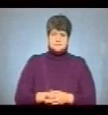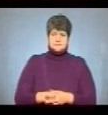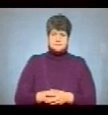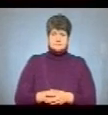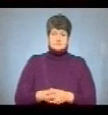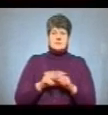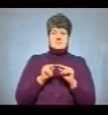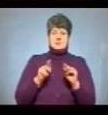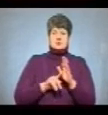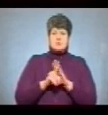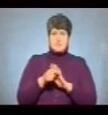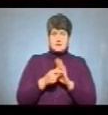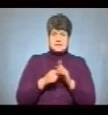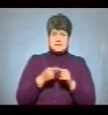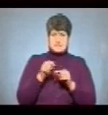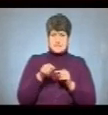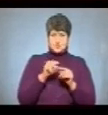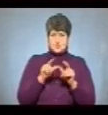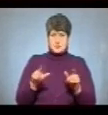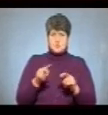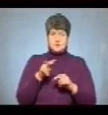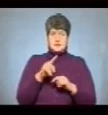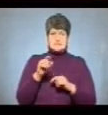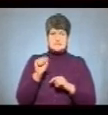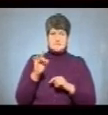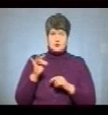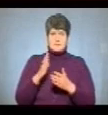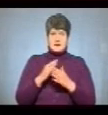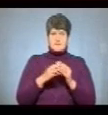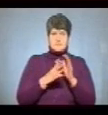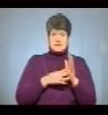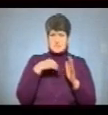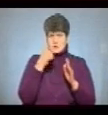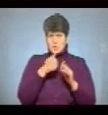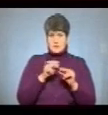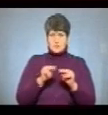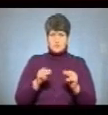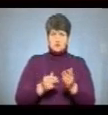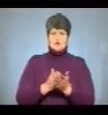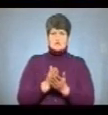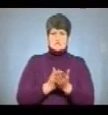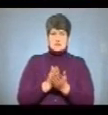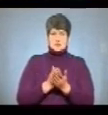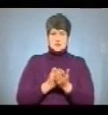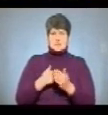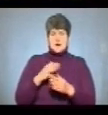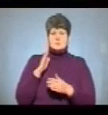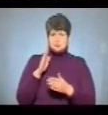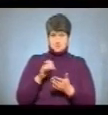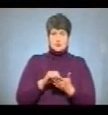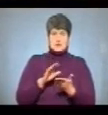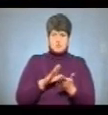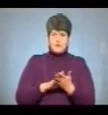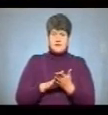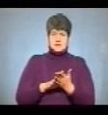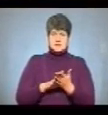Вчитель початкових класів цієї школи Людмила Заверуха має 19 років педагогічного стажу. Я буду реєструватися на